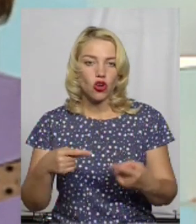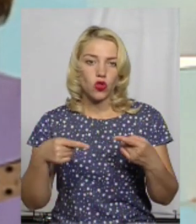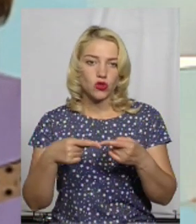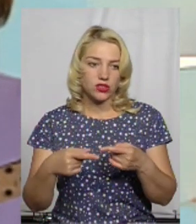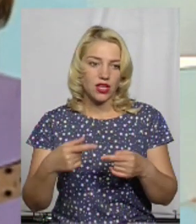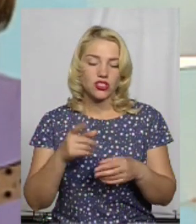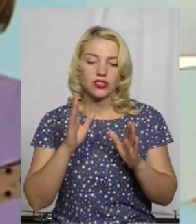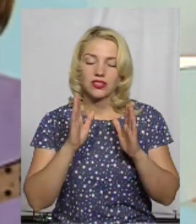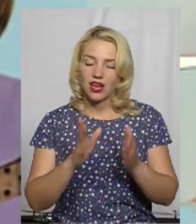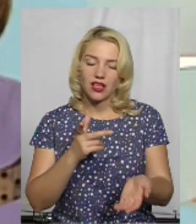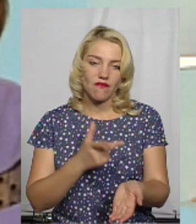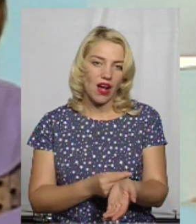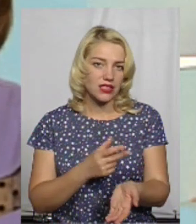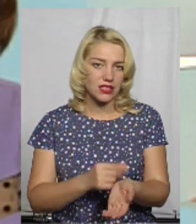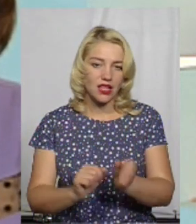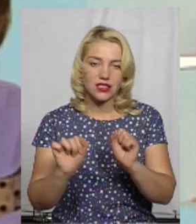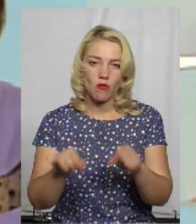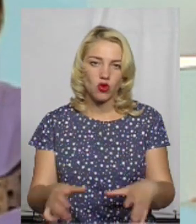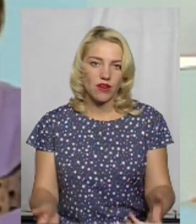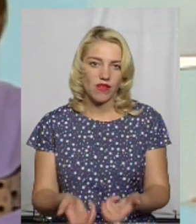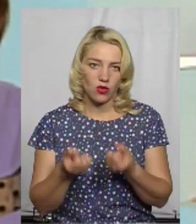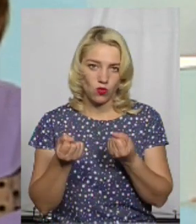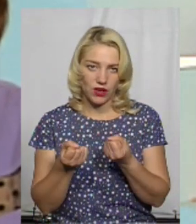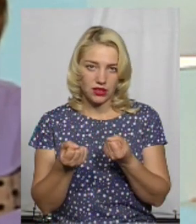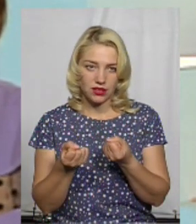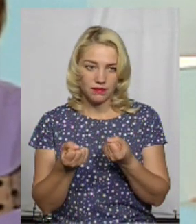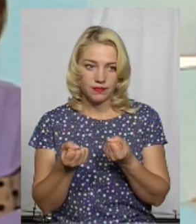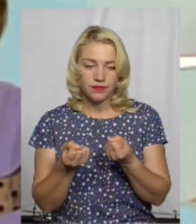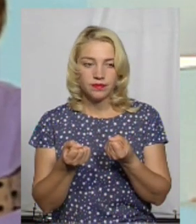однозначно, що тільки вакцинація може врятувати. Причому